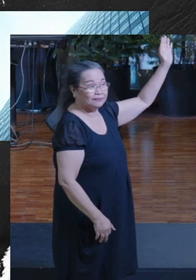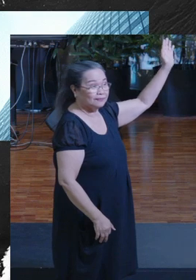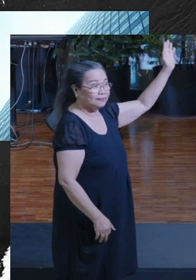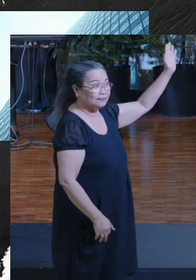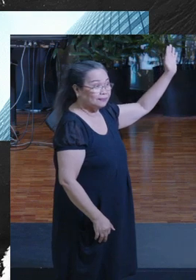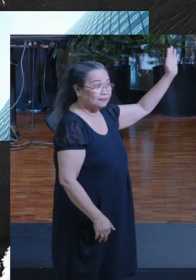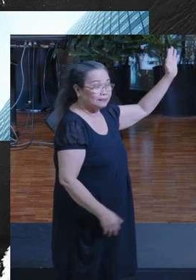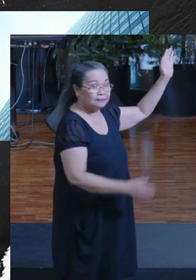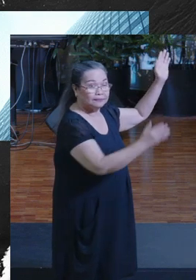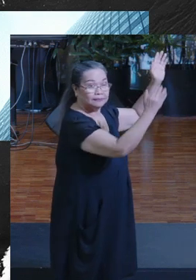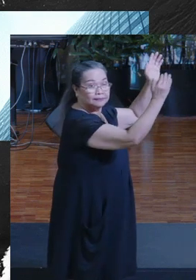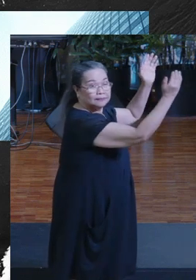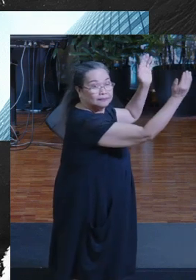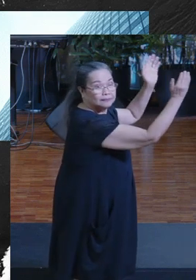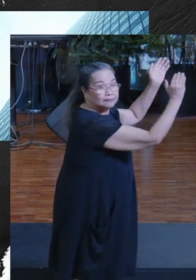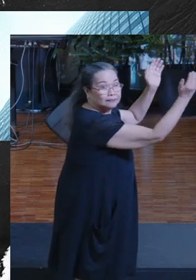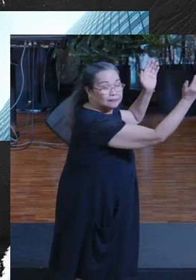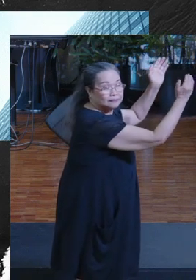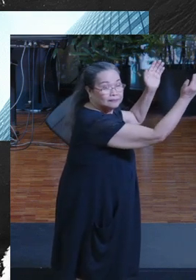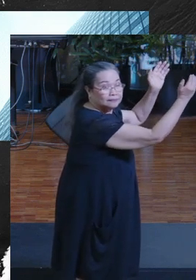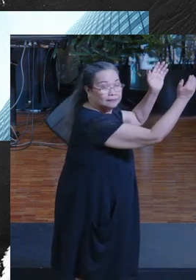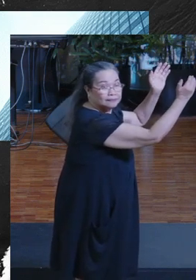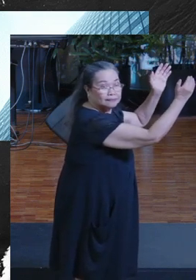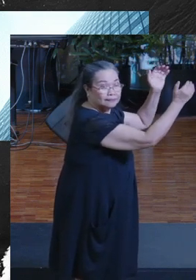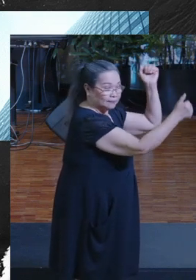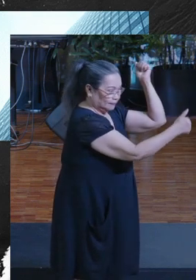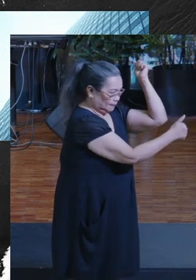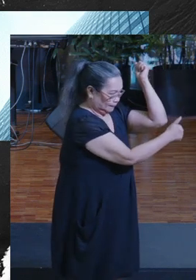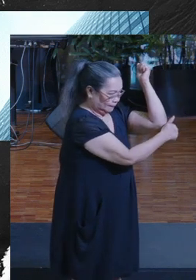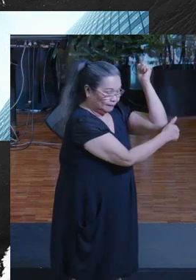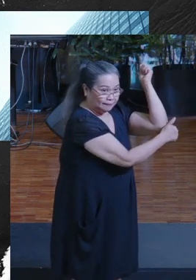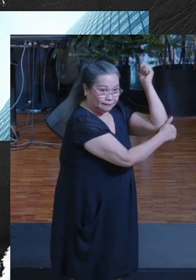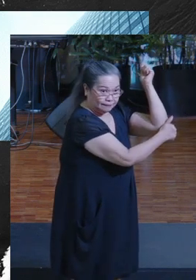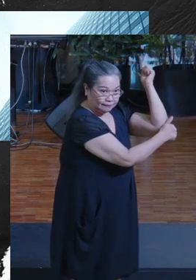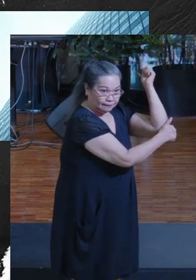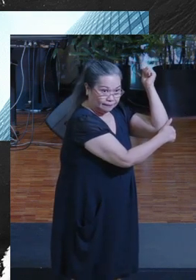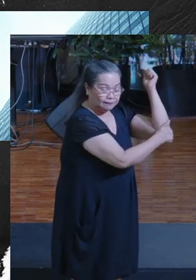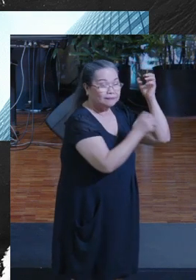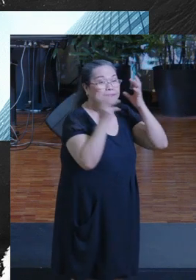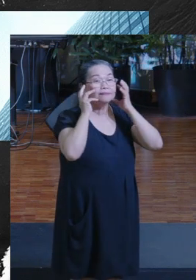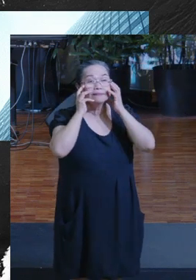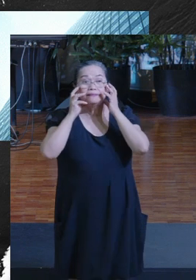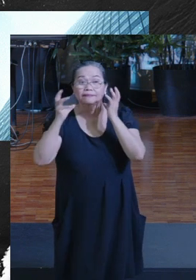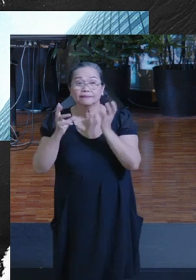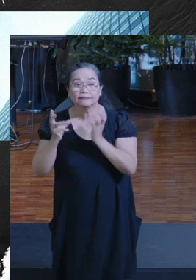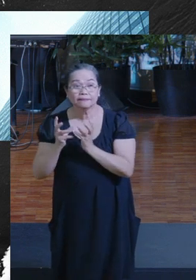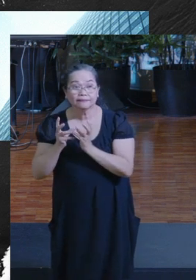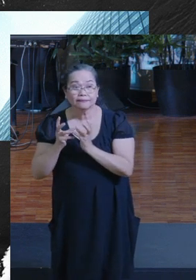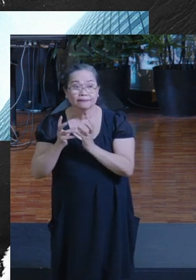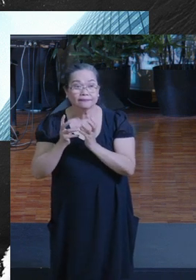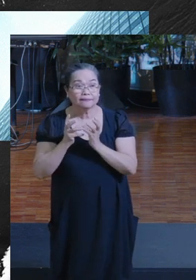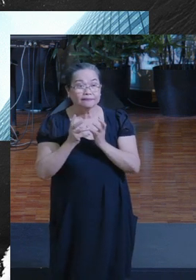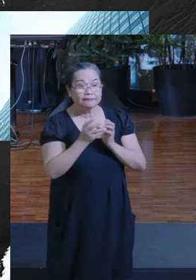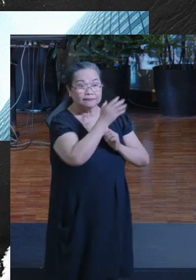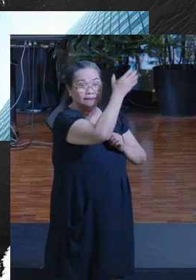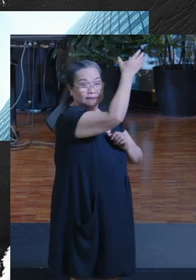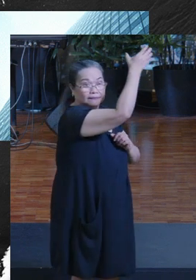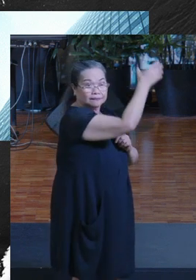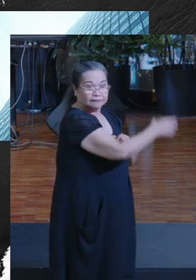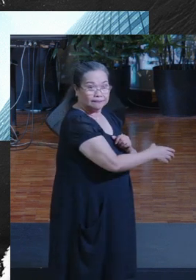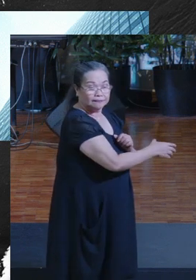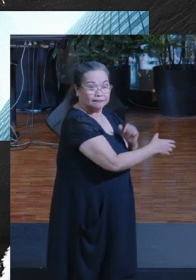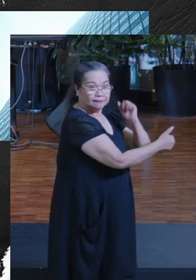ay comparison ng Abrahamic and Mosaic covenants. Para po mapabilis tayo, no? Yung